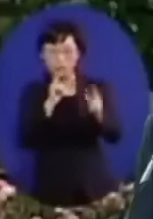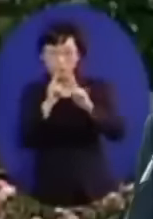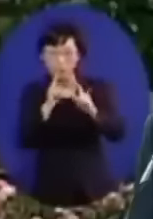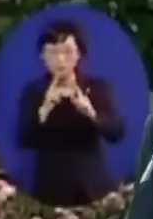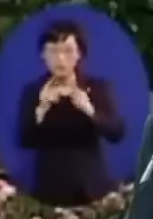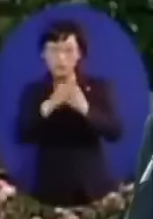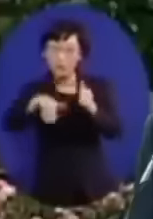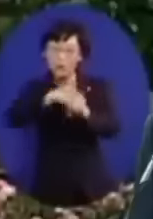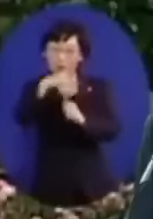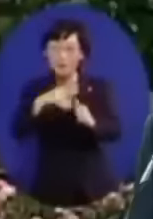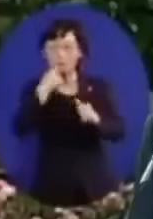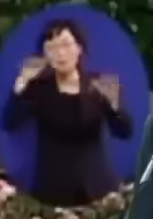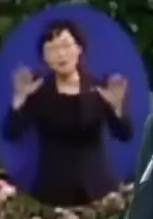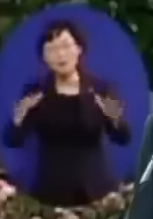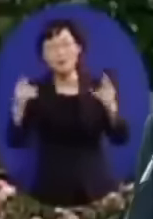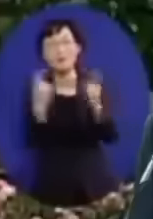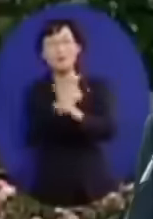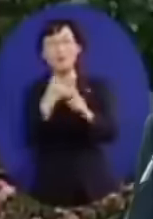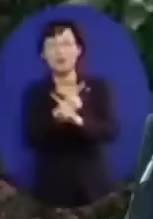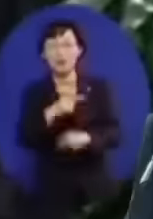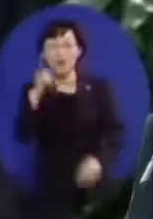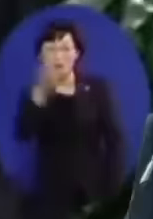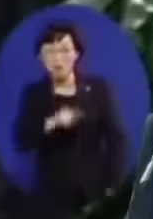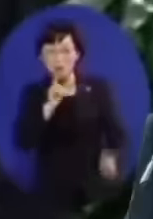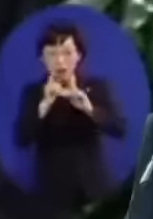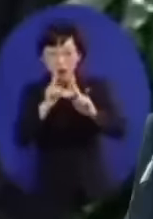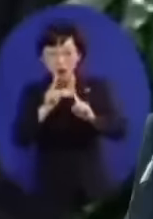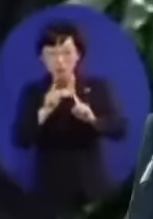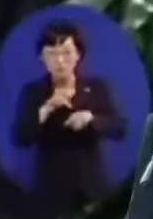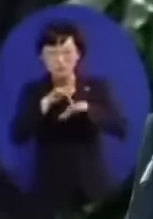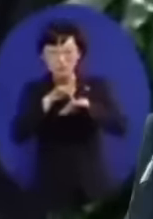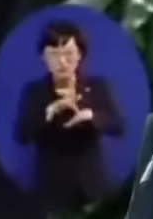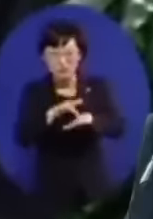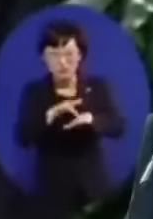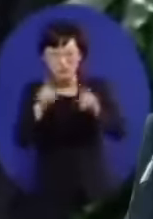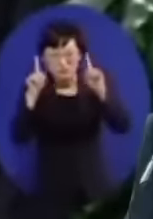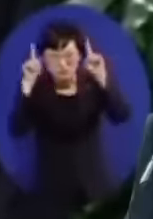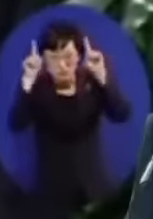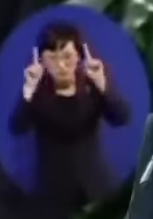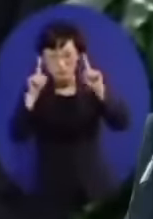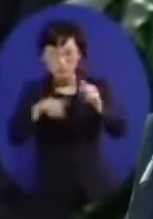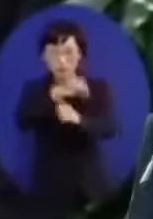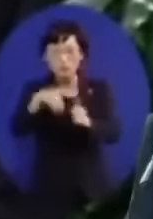만들어요. 그런 악한 말을 하면 루시퍼같이 악한 환경을 만들어요.